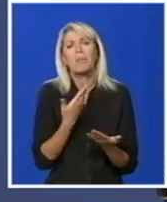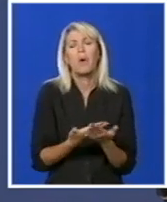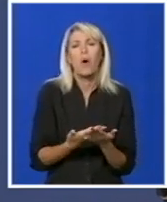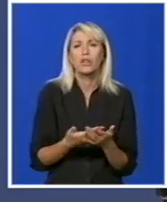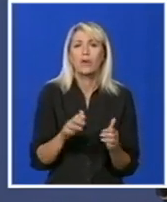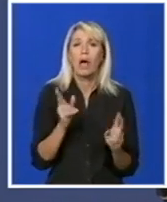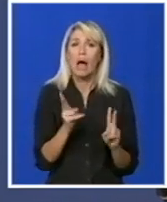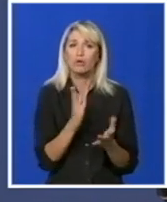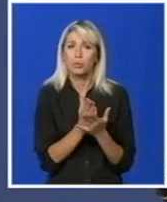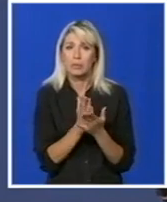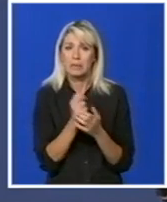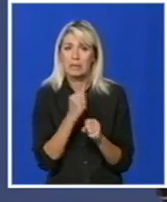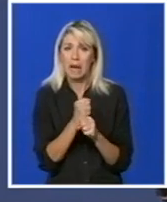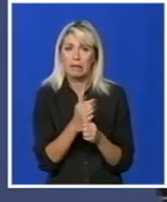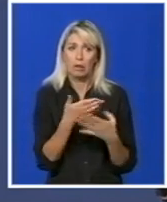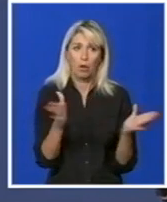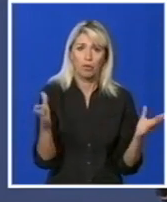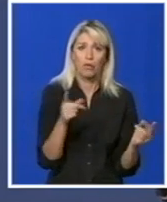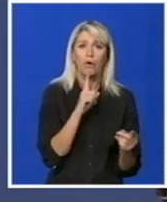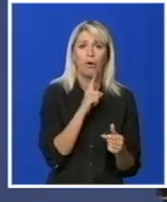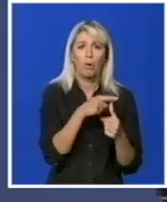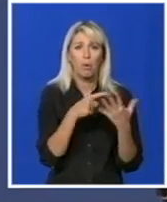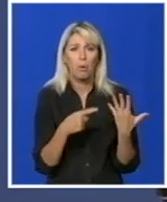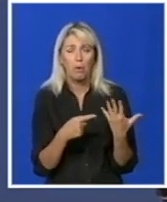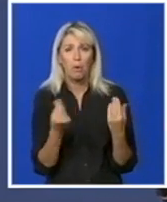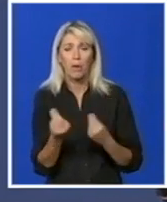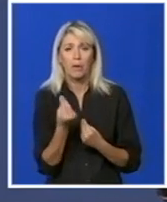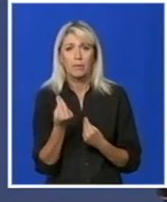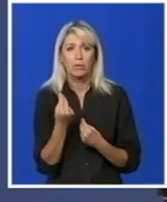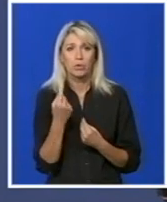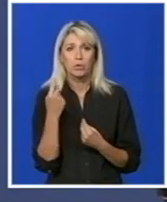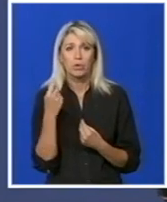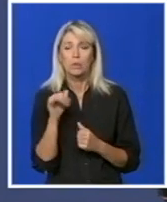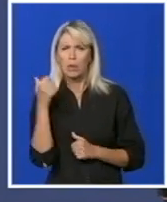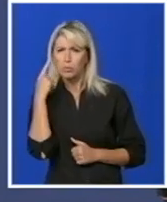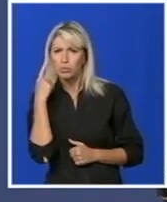li to znači će to biti jedine COVID bolnice u Srbiji? Pa sada, aha, ne čujete? Sada?